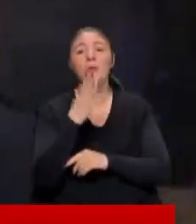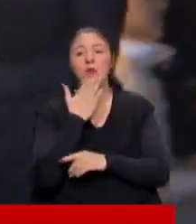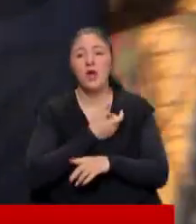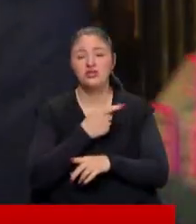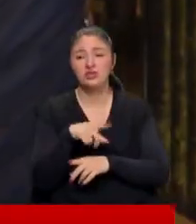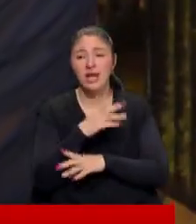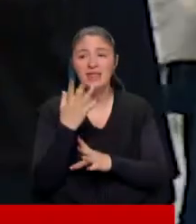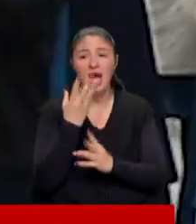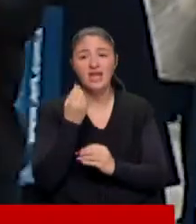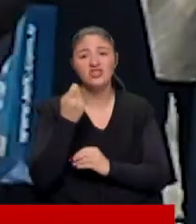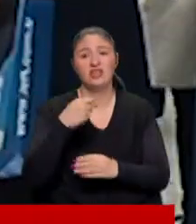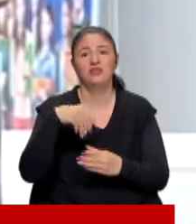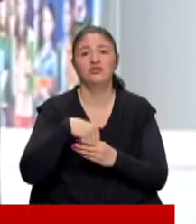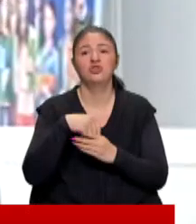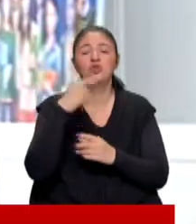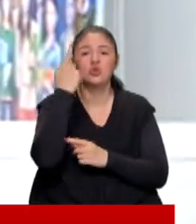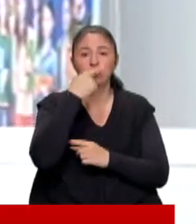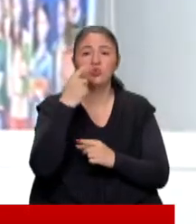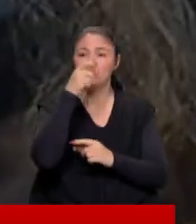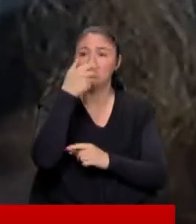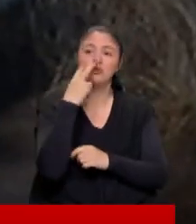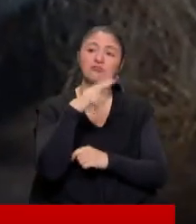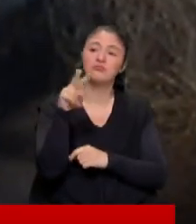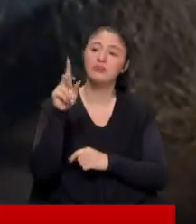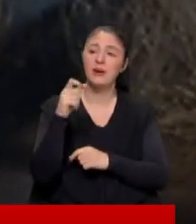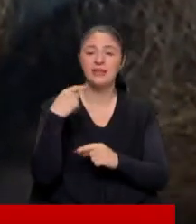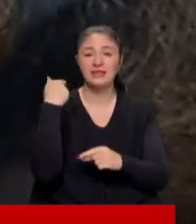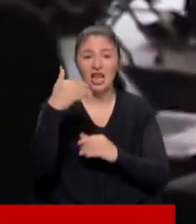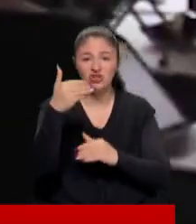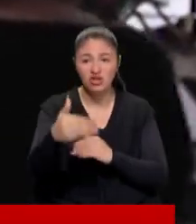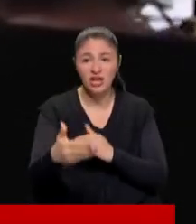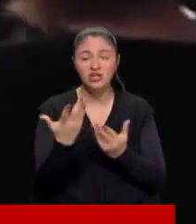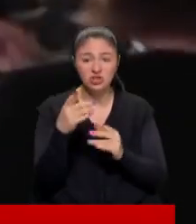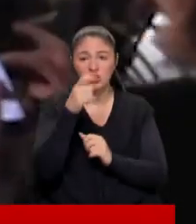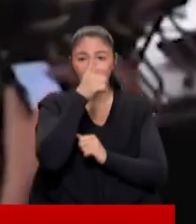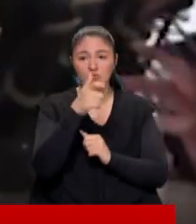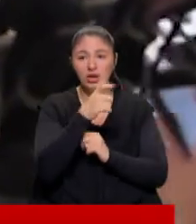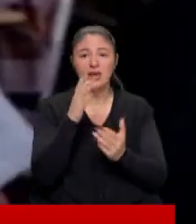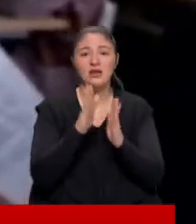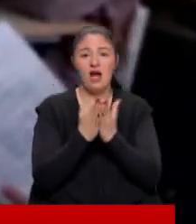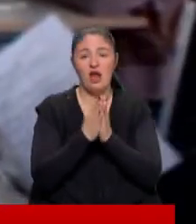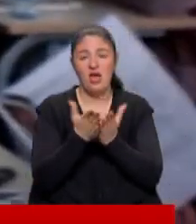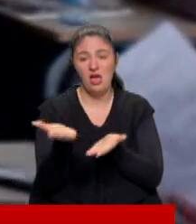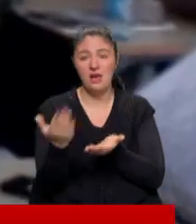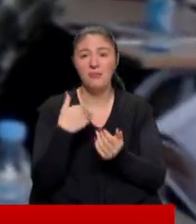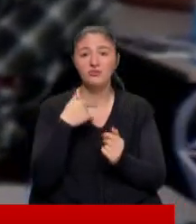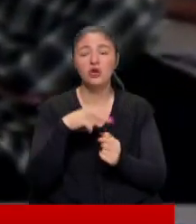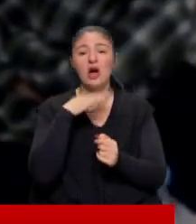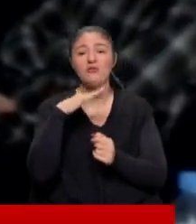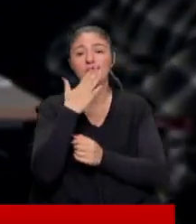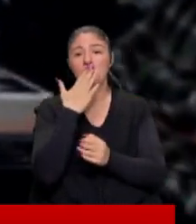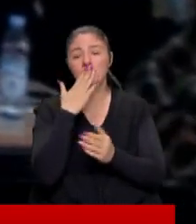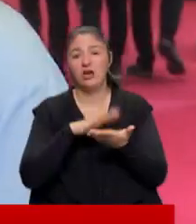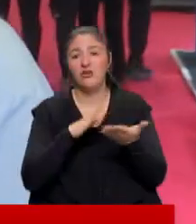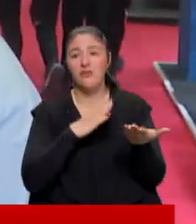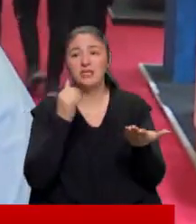öğrenciler. Daha iyi şartlar için yüzünü yurt dışına çeviren bir gelecek. İşte Türkiye'nin karnesi. Benim şu an Avrupa'da okuyan